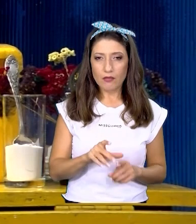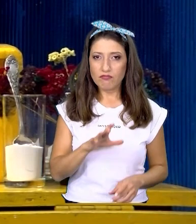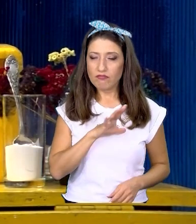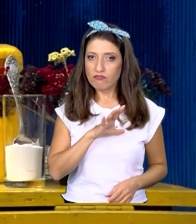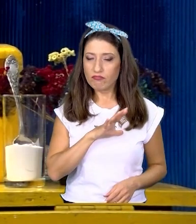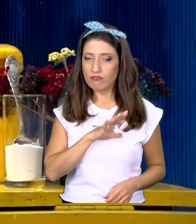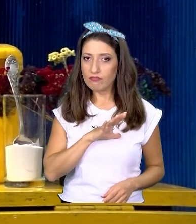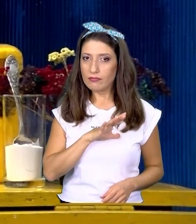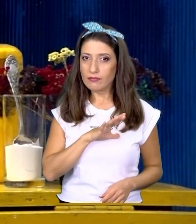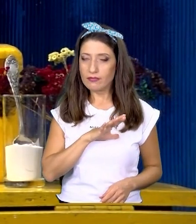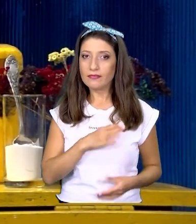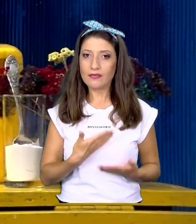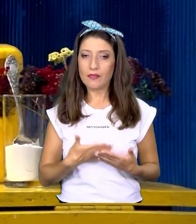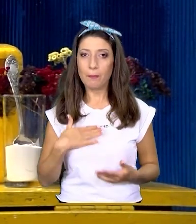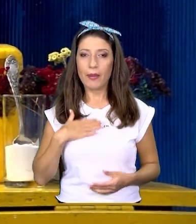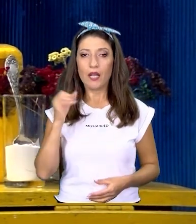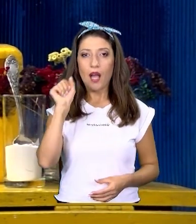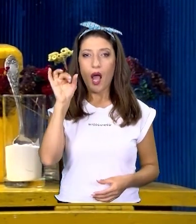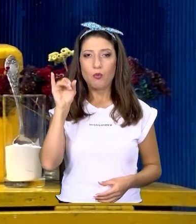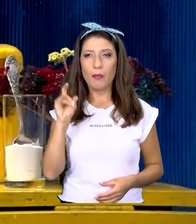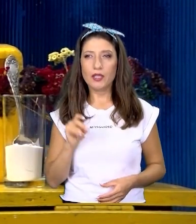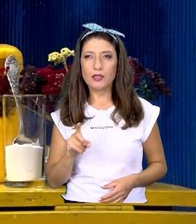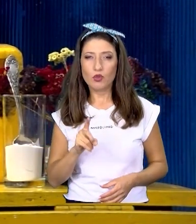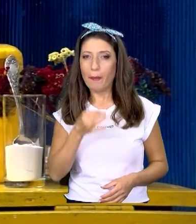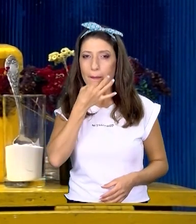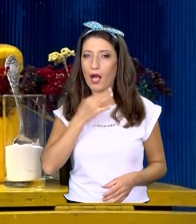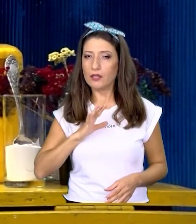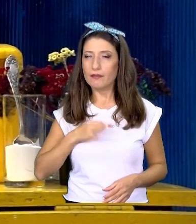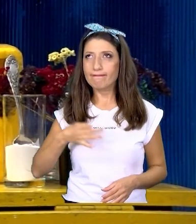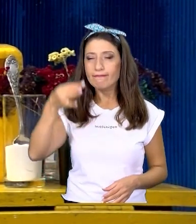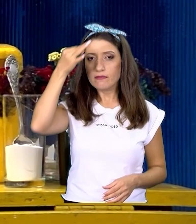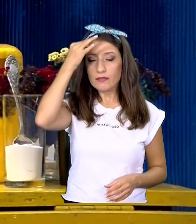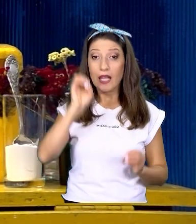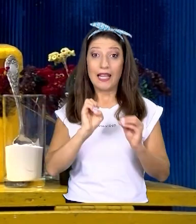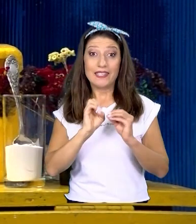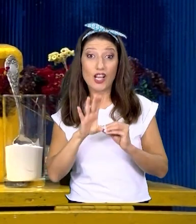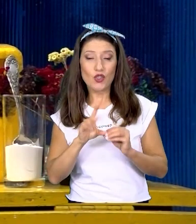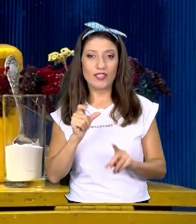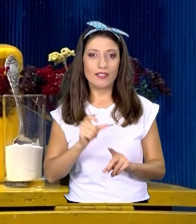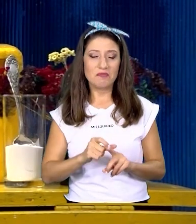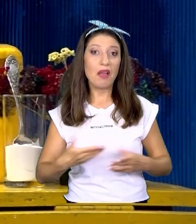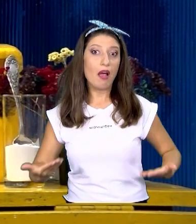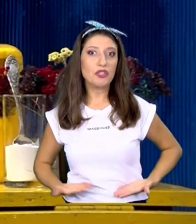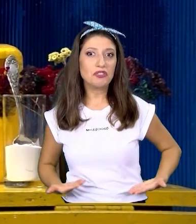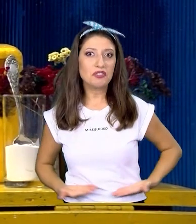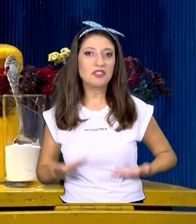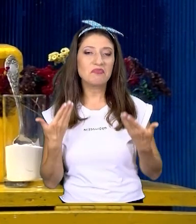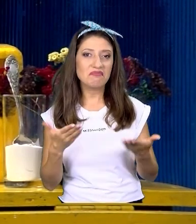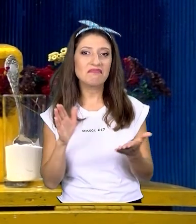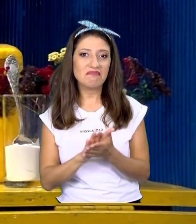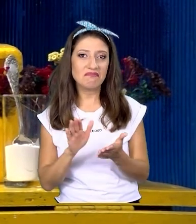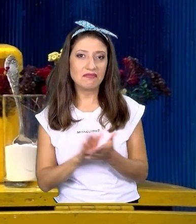Դա հնարավոր է, որ լինի մեր այբուբենի, չասես, 14-րդ տառը։